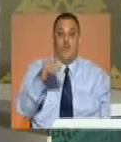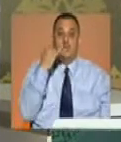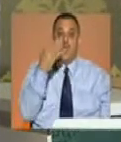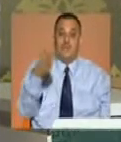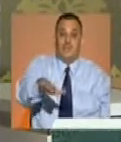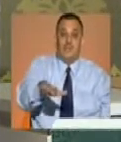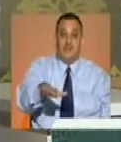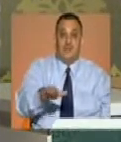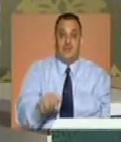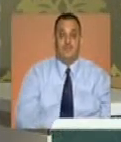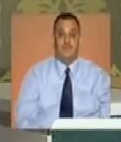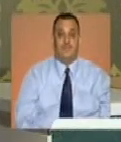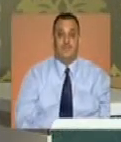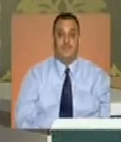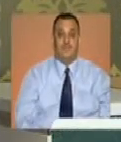اخفض